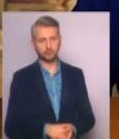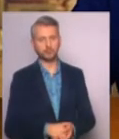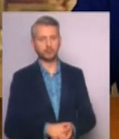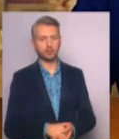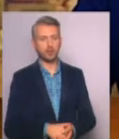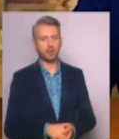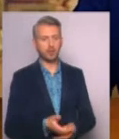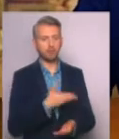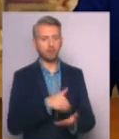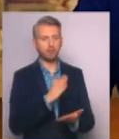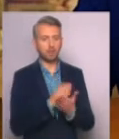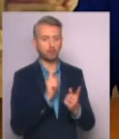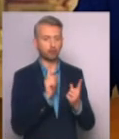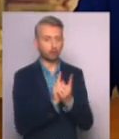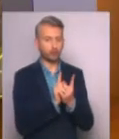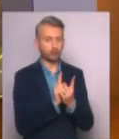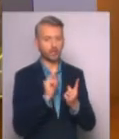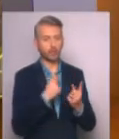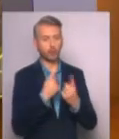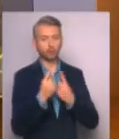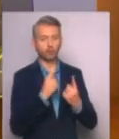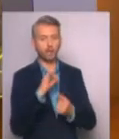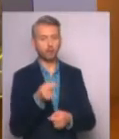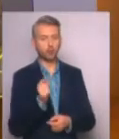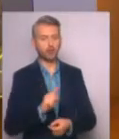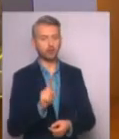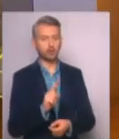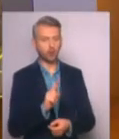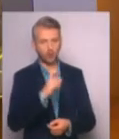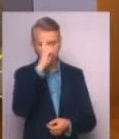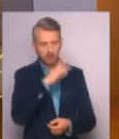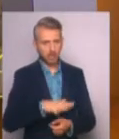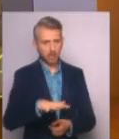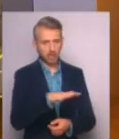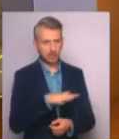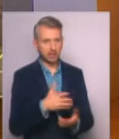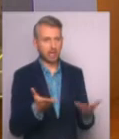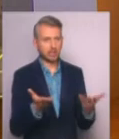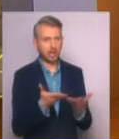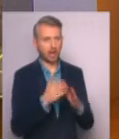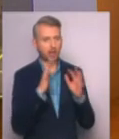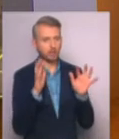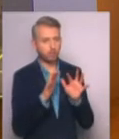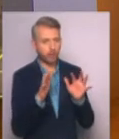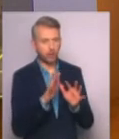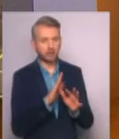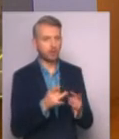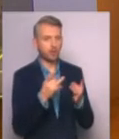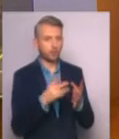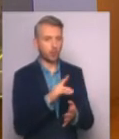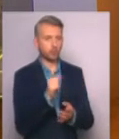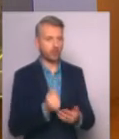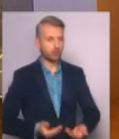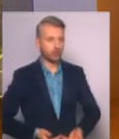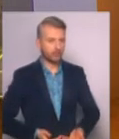Ми мали зустріч і розмовляли про те, що країна, яка дбає не просто за